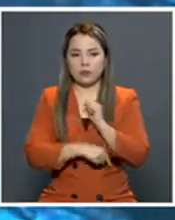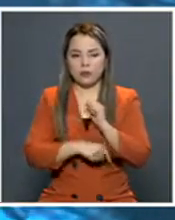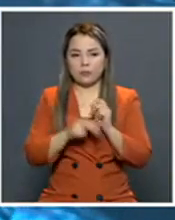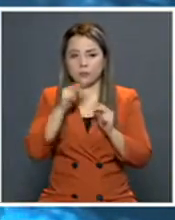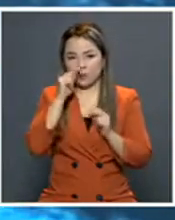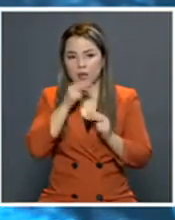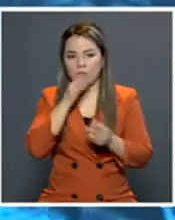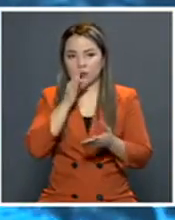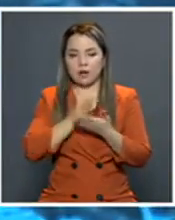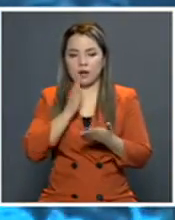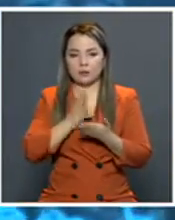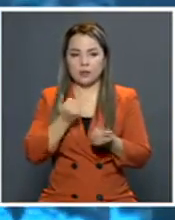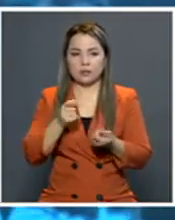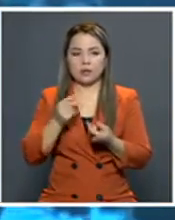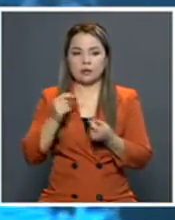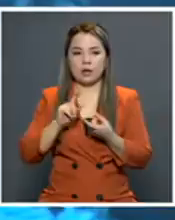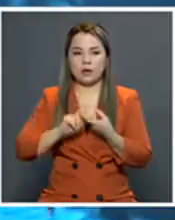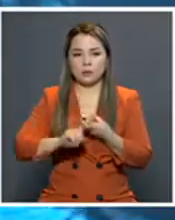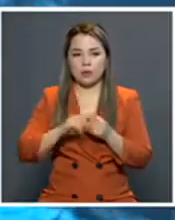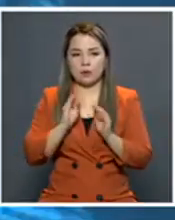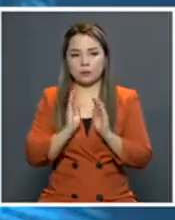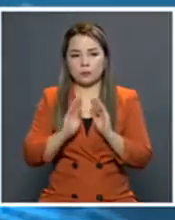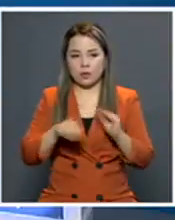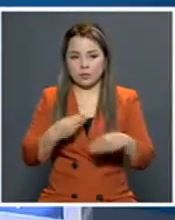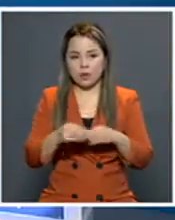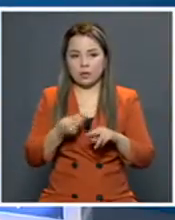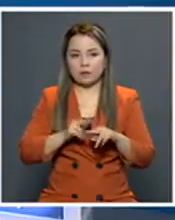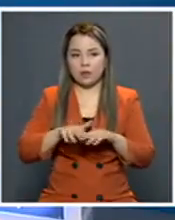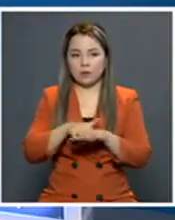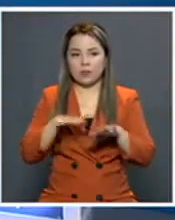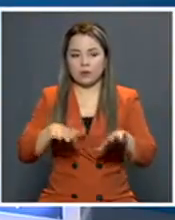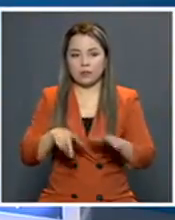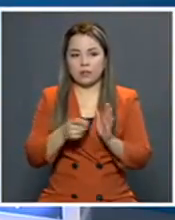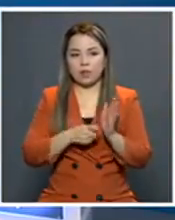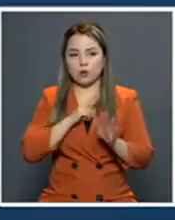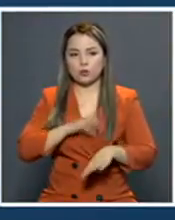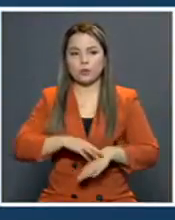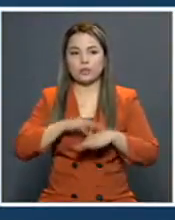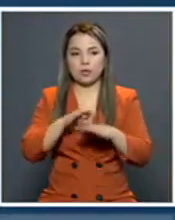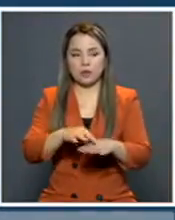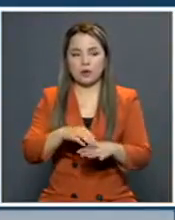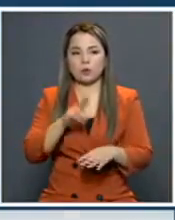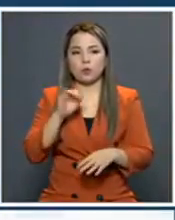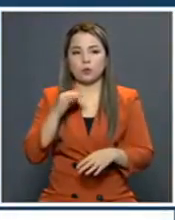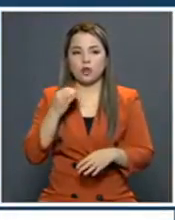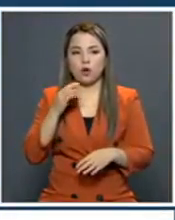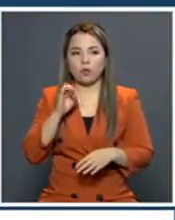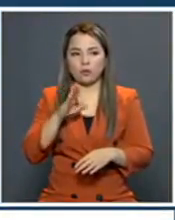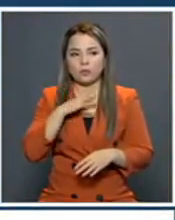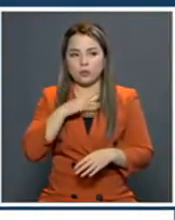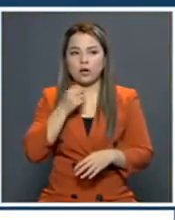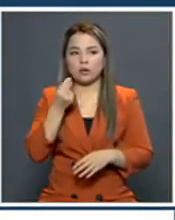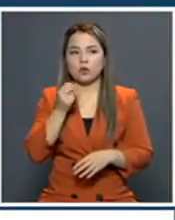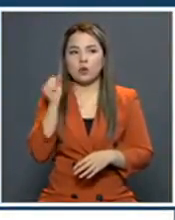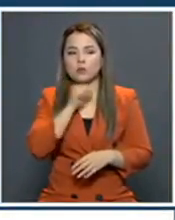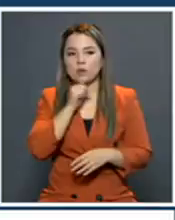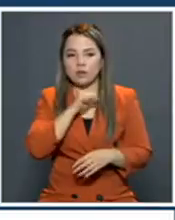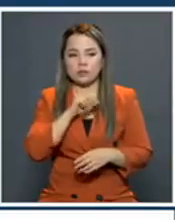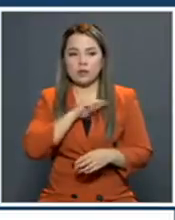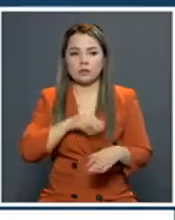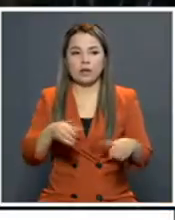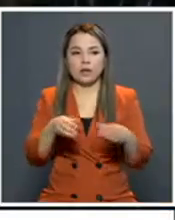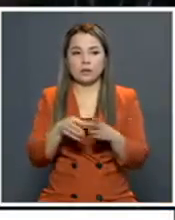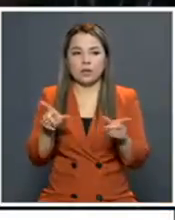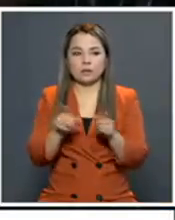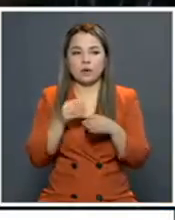отыр. Сыбайлас жемқорлыққа қарсы іс-қимыл агенттігінің тергеу мәліметіне сәйкес, Құлшықовқа ақшаны ұрлау үшін сыбайластар көмектескен.